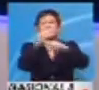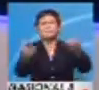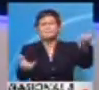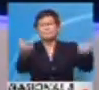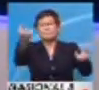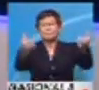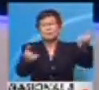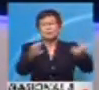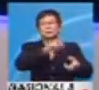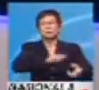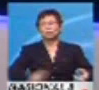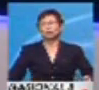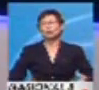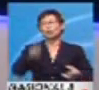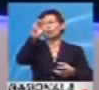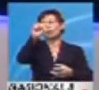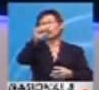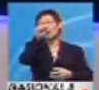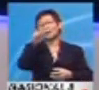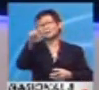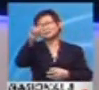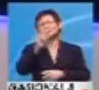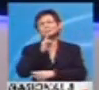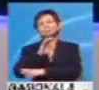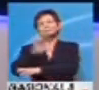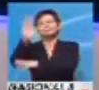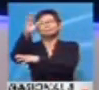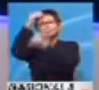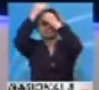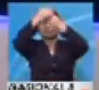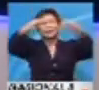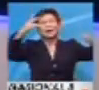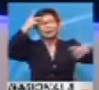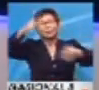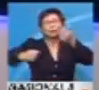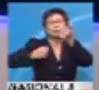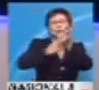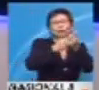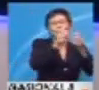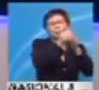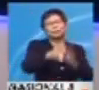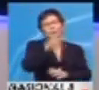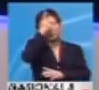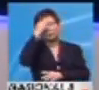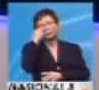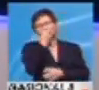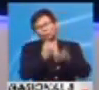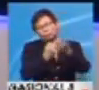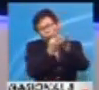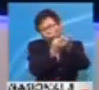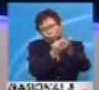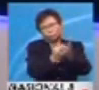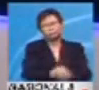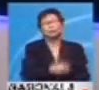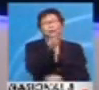antara individu yang menandatangani Deklarasi Kelantan menyokong kepimpinan perdana mencuri Najib